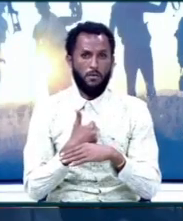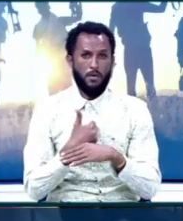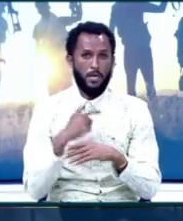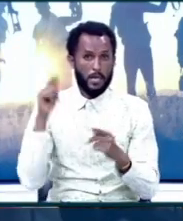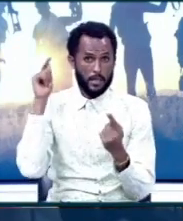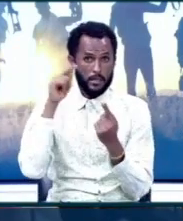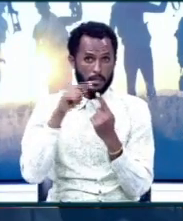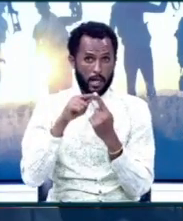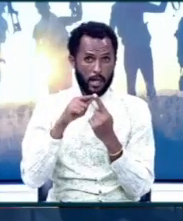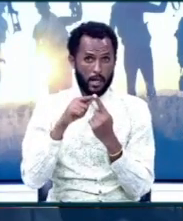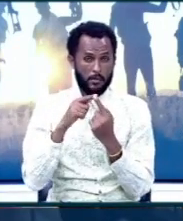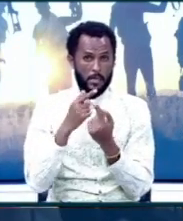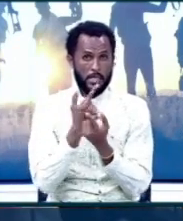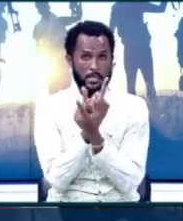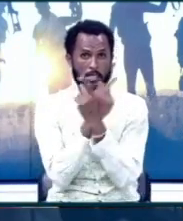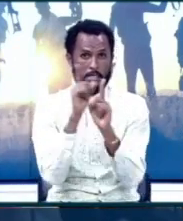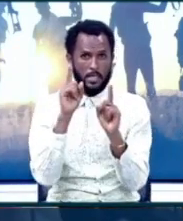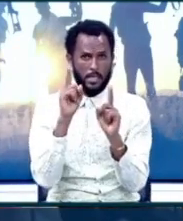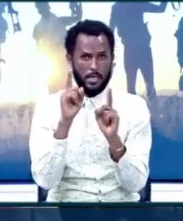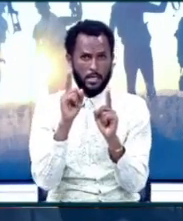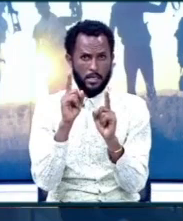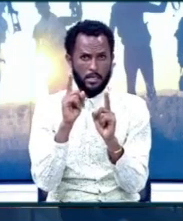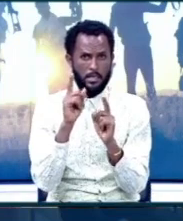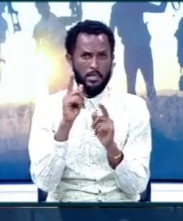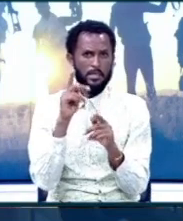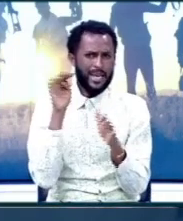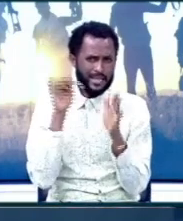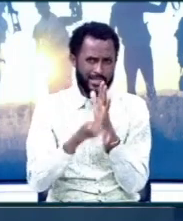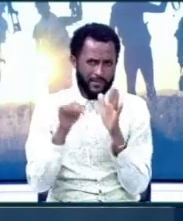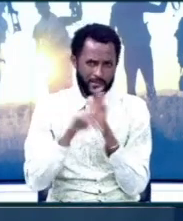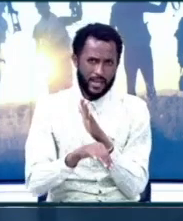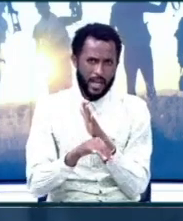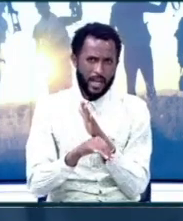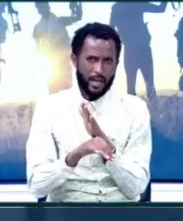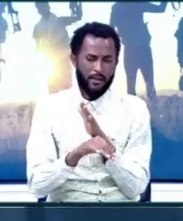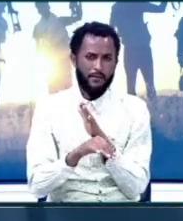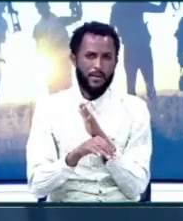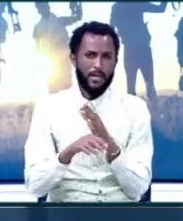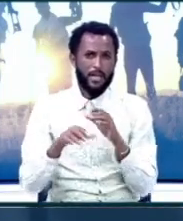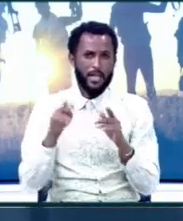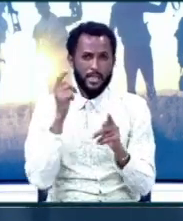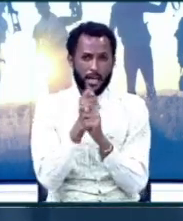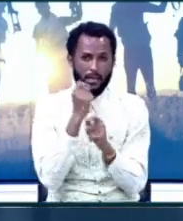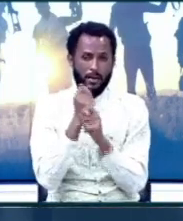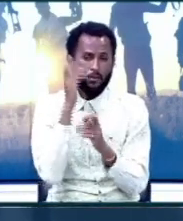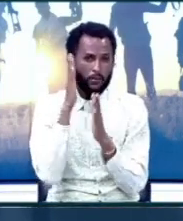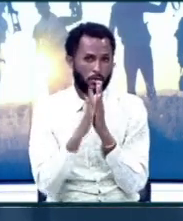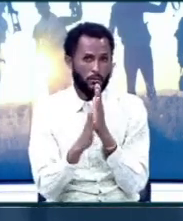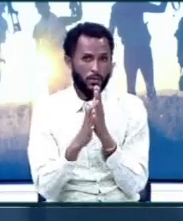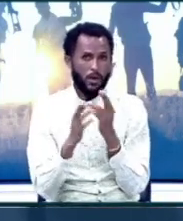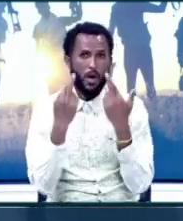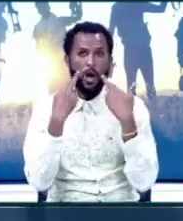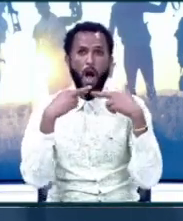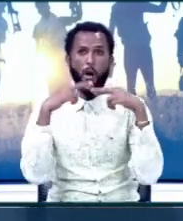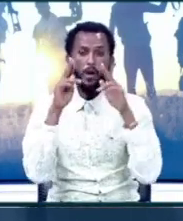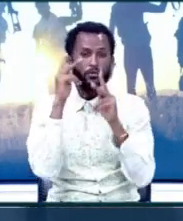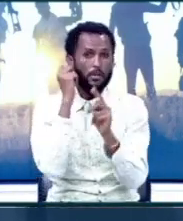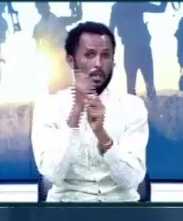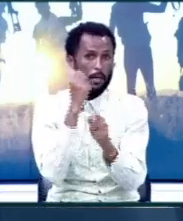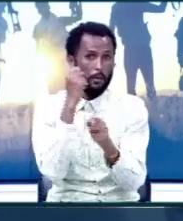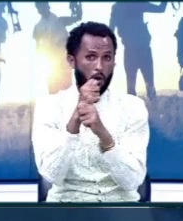ክሳብ ድሕነትና ውሑስ ንገብር ናይ ብርሰት ናይ ፅንተት ፈተነን ተግባርን ኣዋጅን ተግባርን